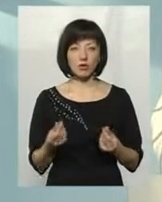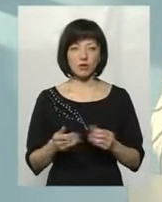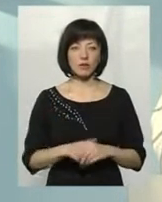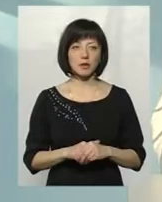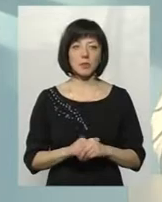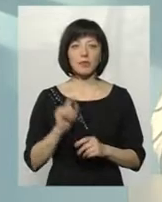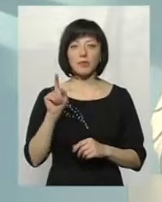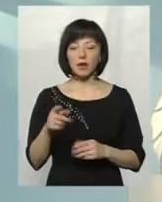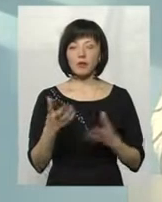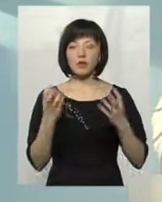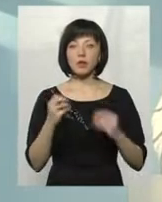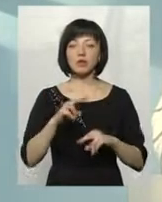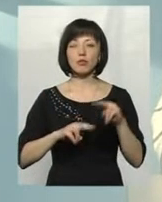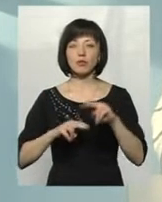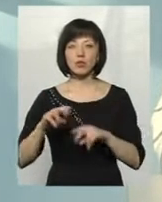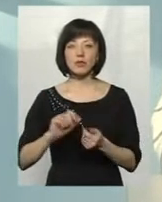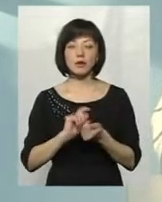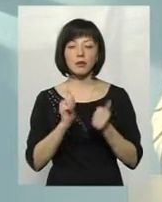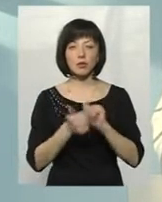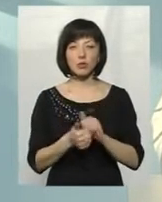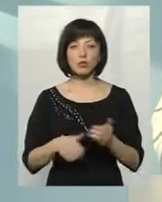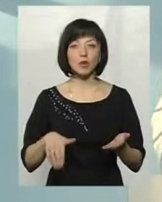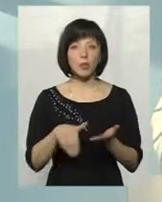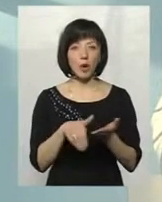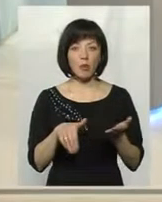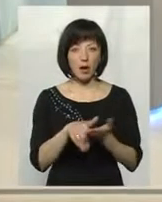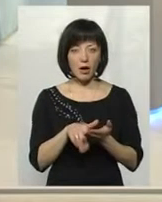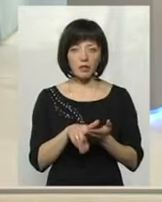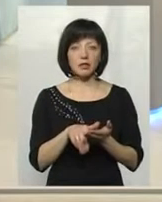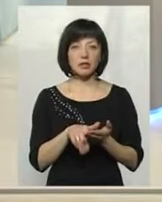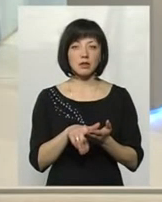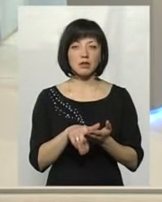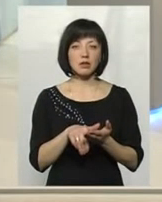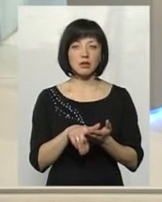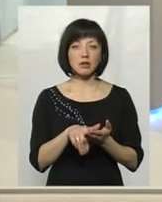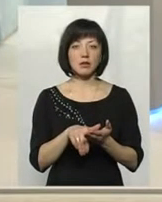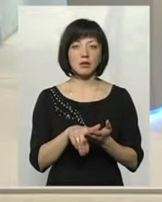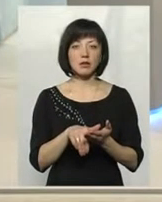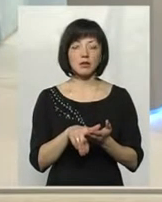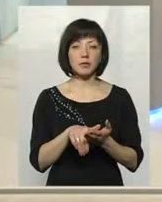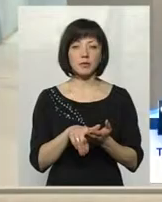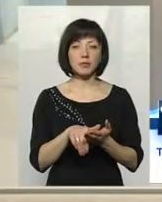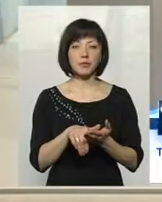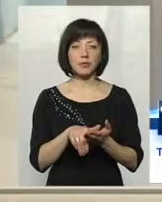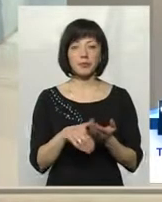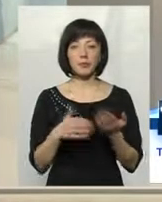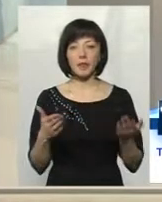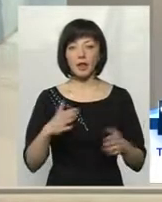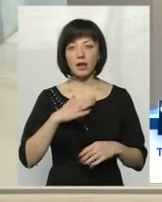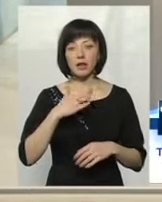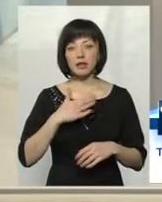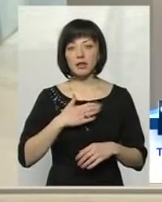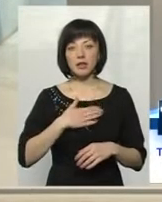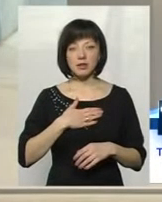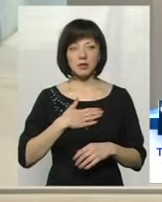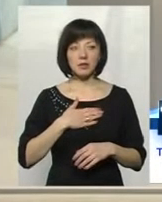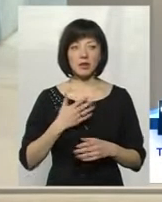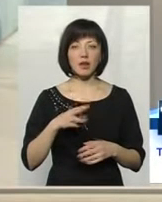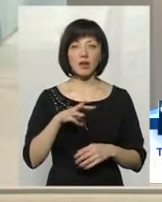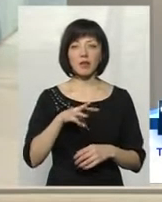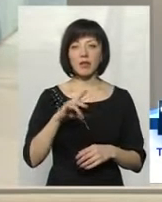А там ще забудовник, замість того, щоб допомагати, так він... Ну, власне, на шкоду і